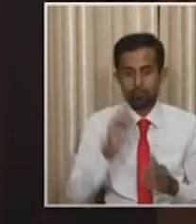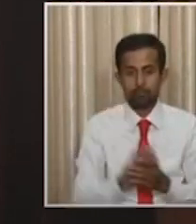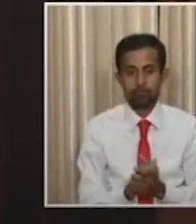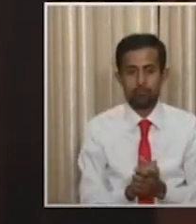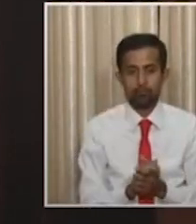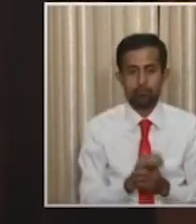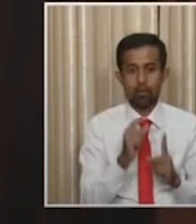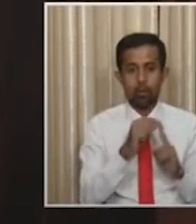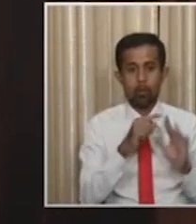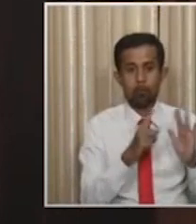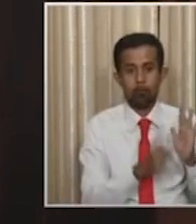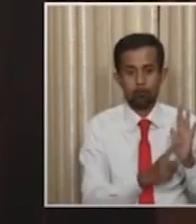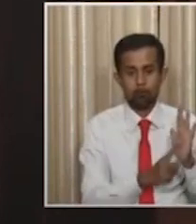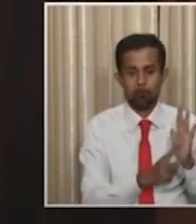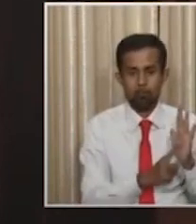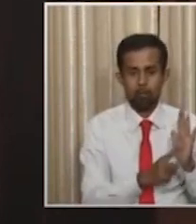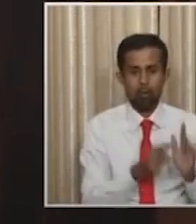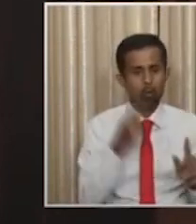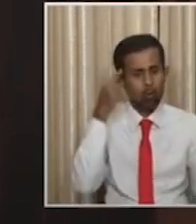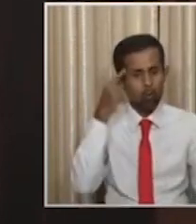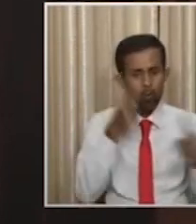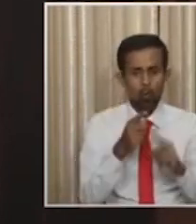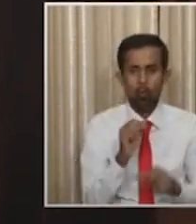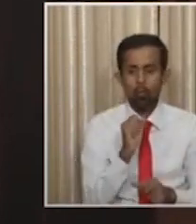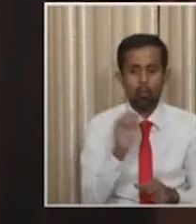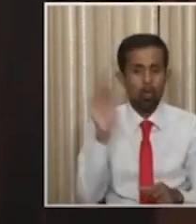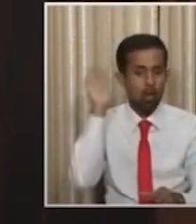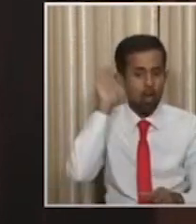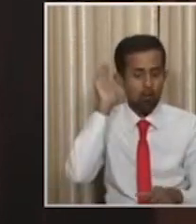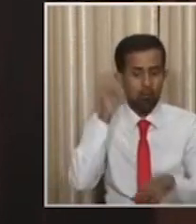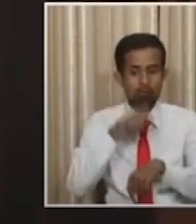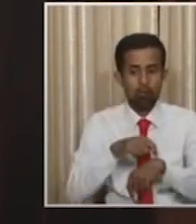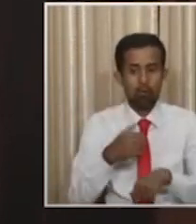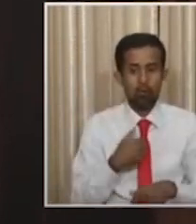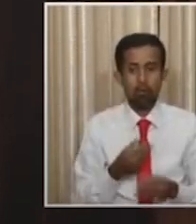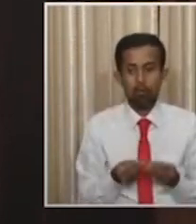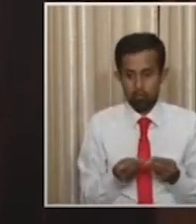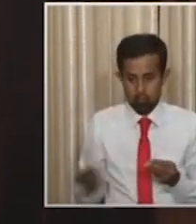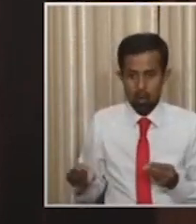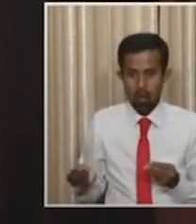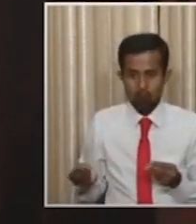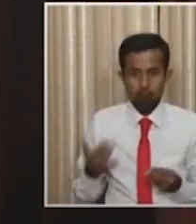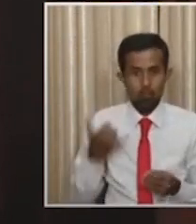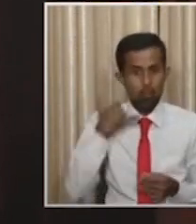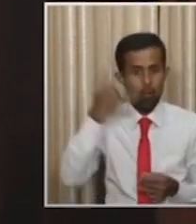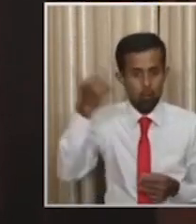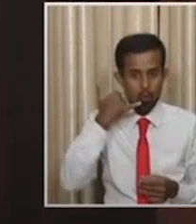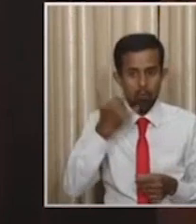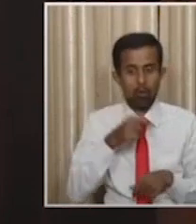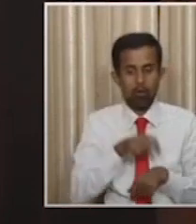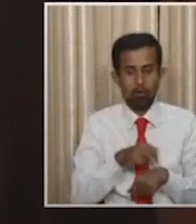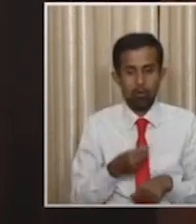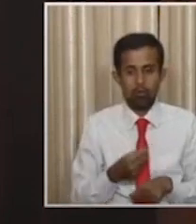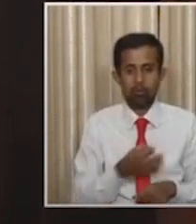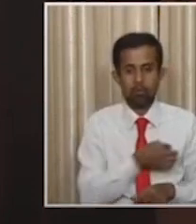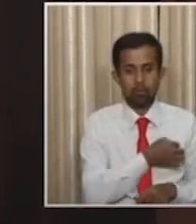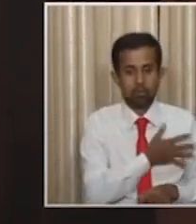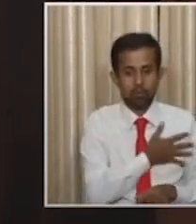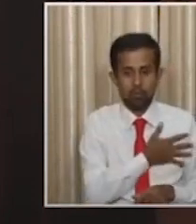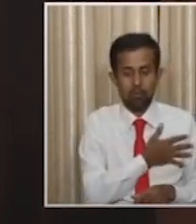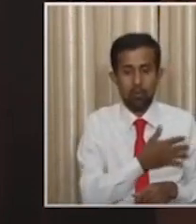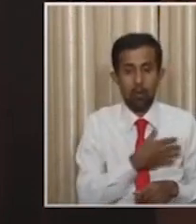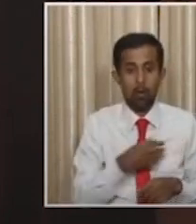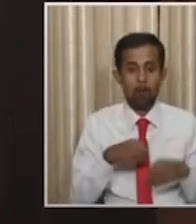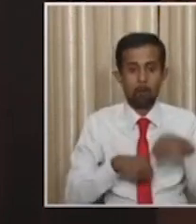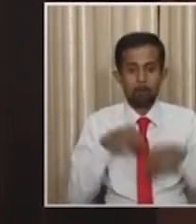என்று கேட்கிற பொழுது நான் அருகாமையில் இருந்தேன். இப்படி பழிவாங்குவதற்காக அரசியல் செய்த ஒரு குழுவினர்